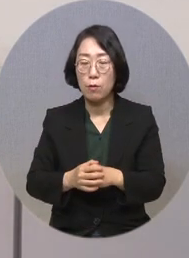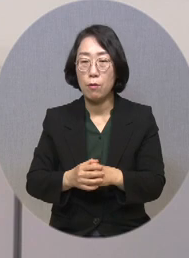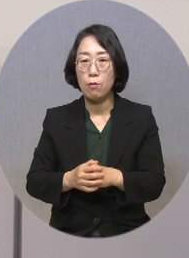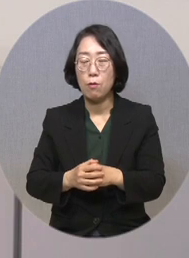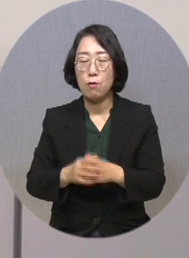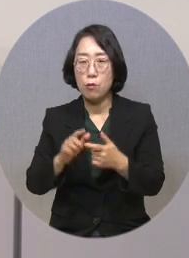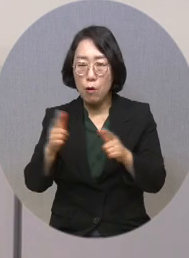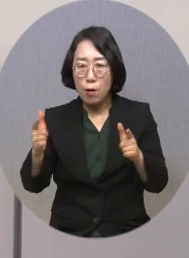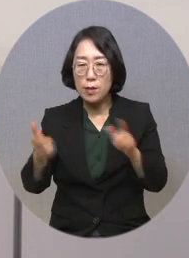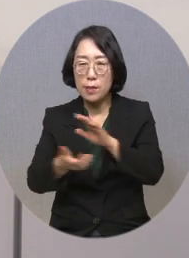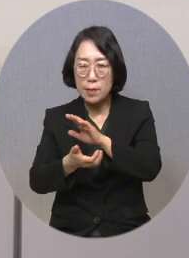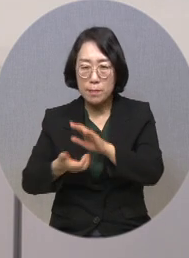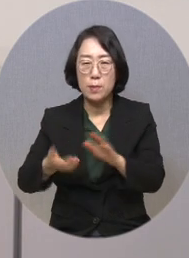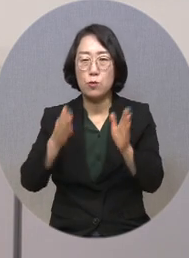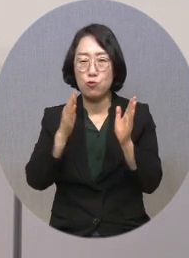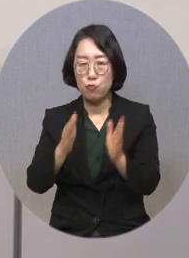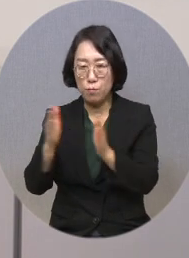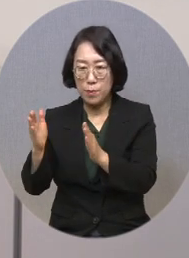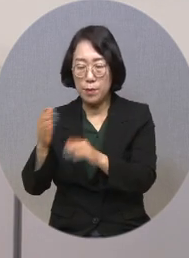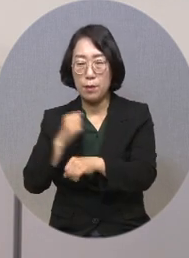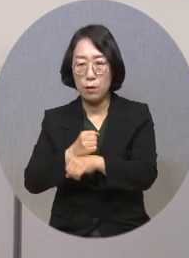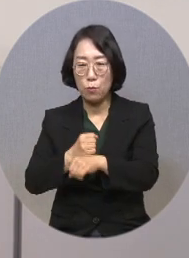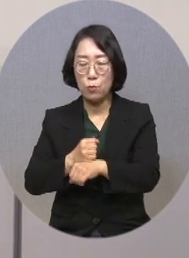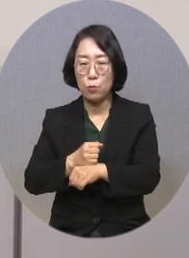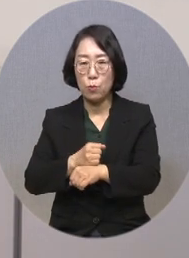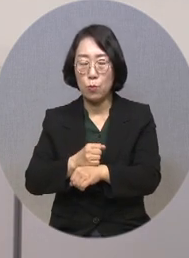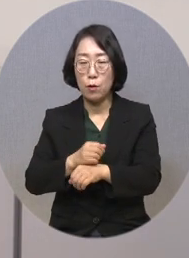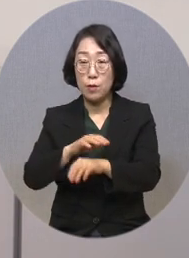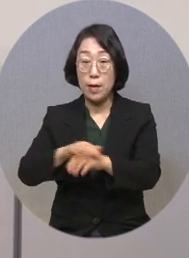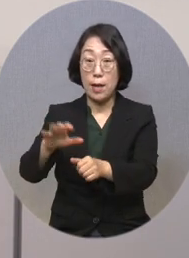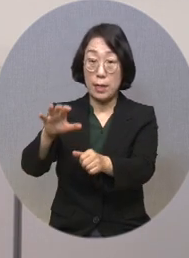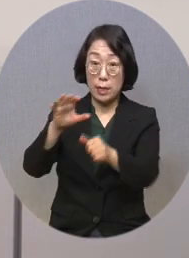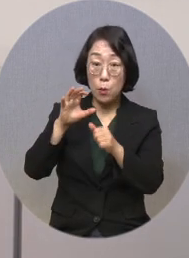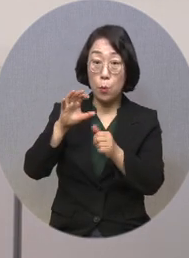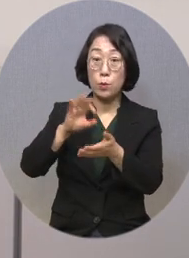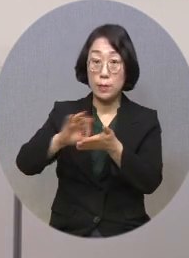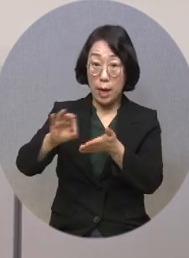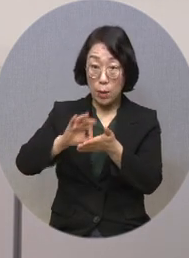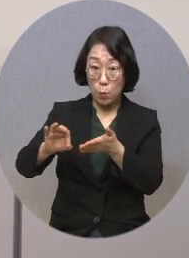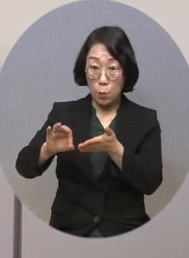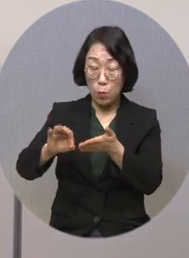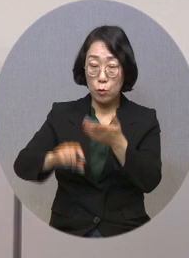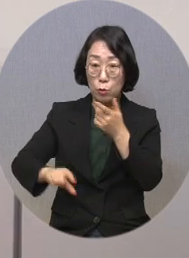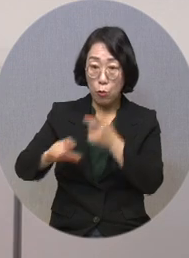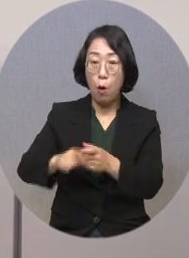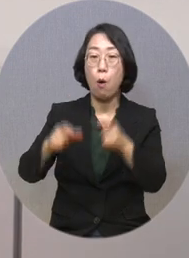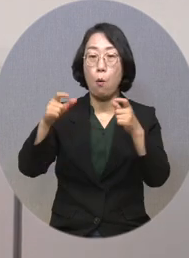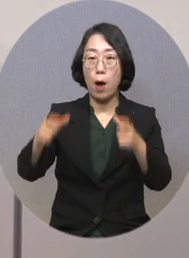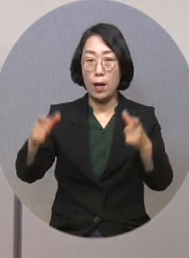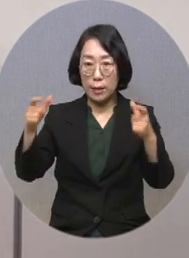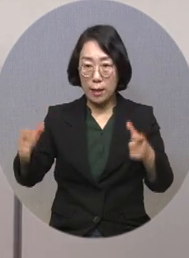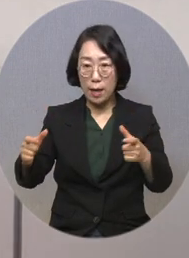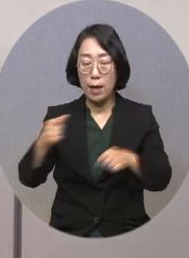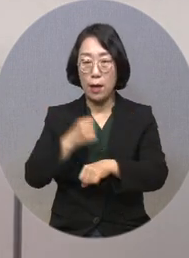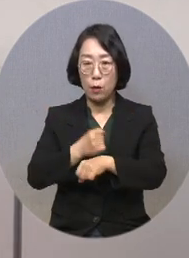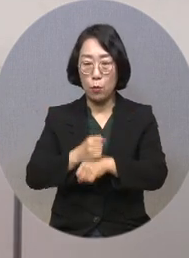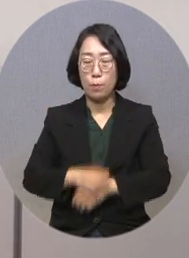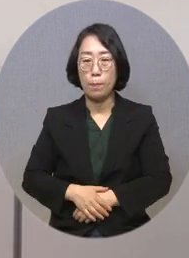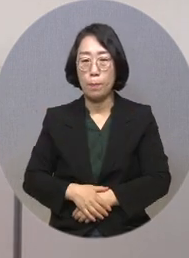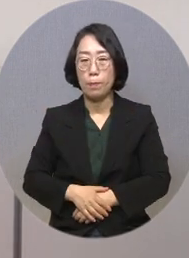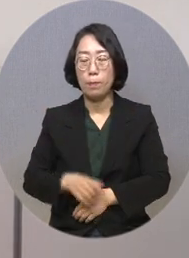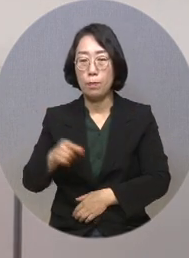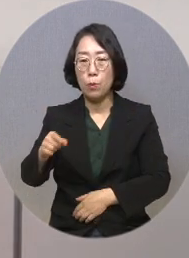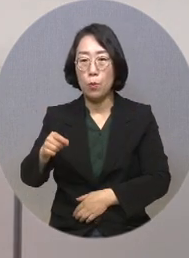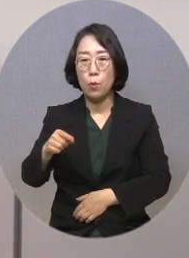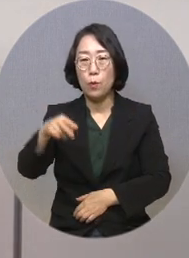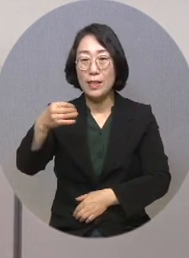물론 다양한 드론 응용 사례를 도시에 확대 적용할 예정이며 고집적 디스플레이